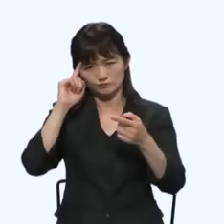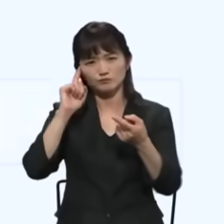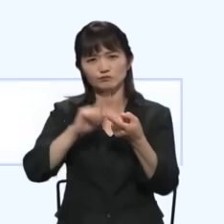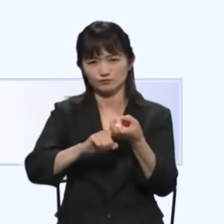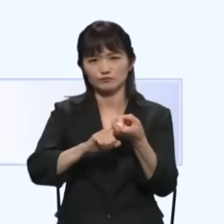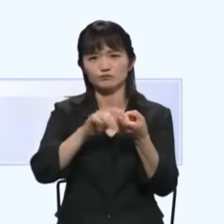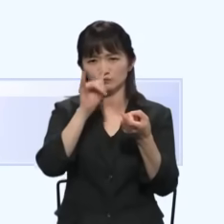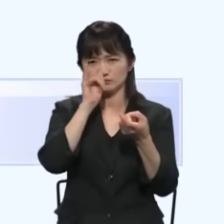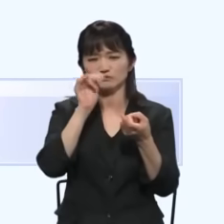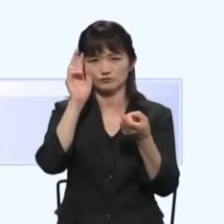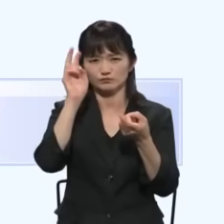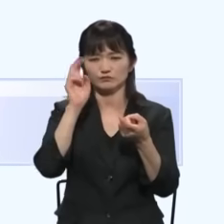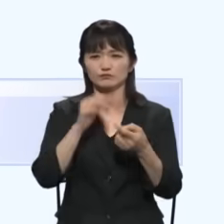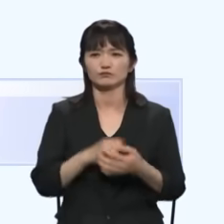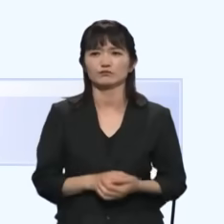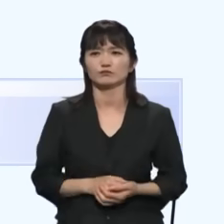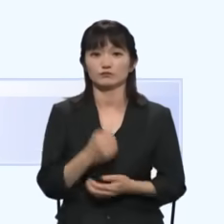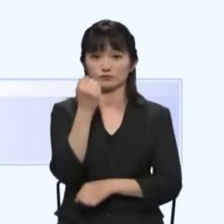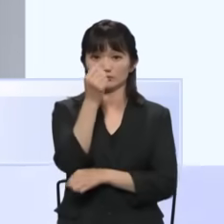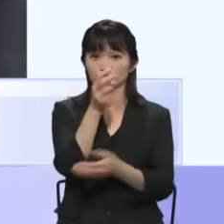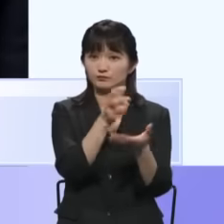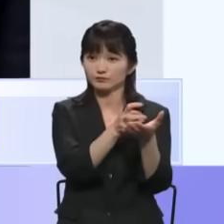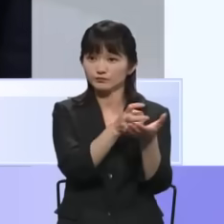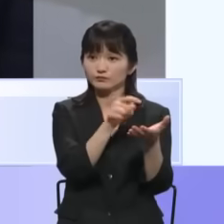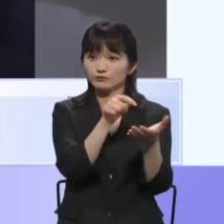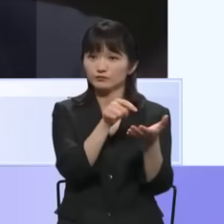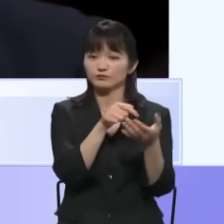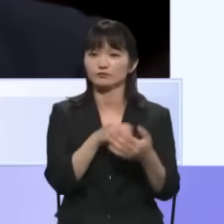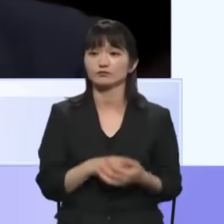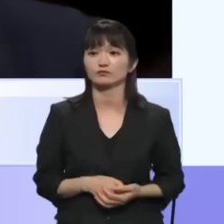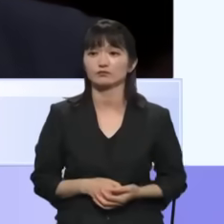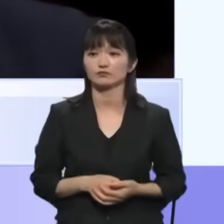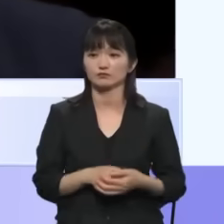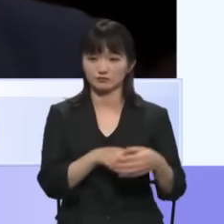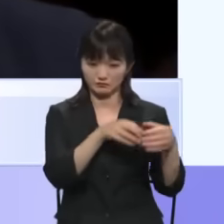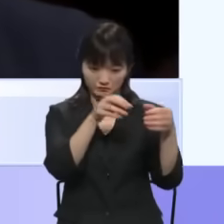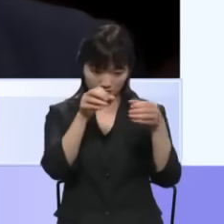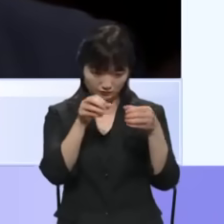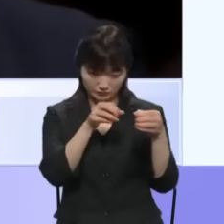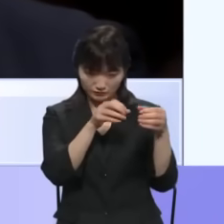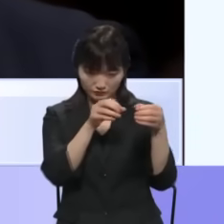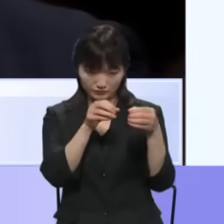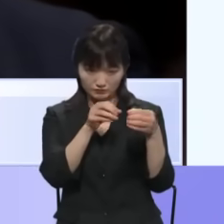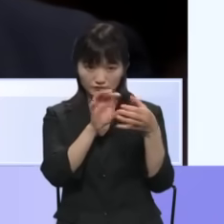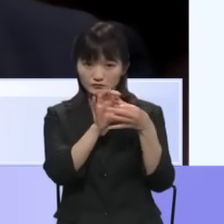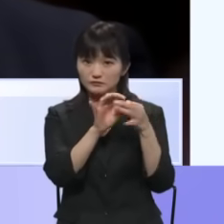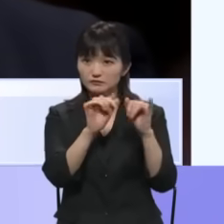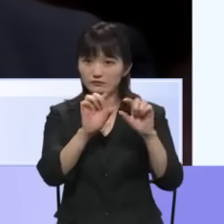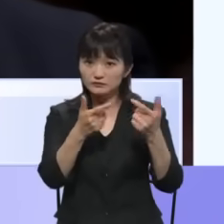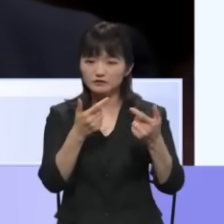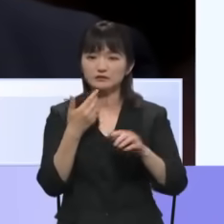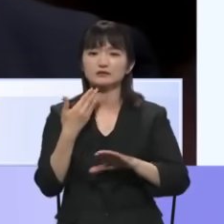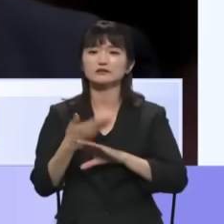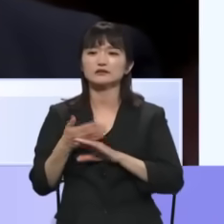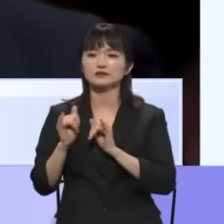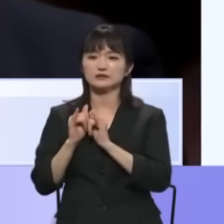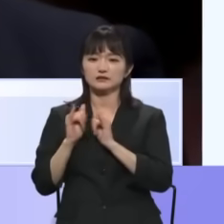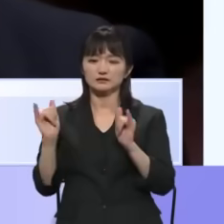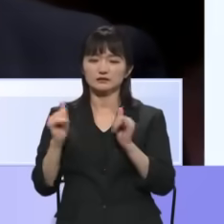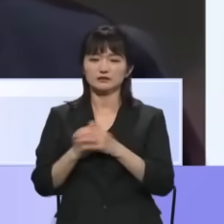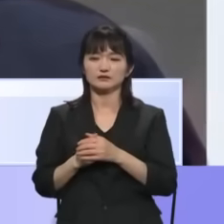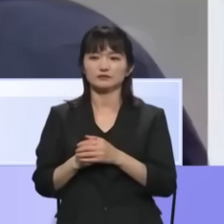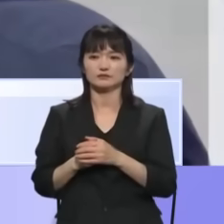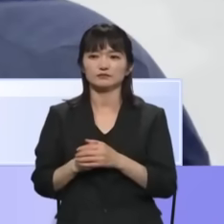있으신 거 같아요 일단 원칙적으로 이런 식으로 그 대화당사자가 아닌 다른 제삼자가 다른